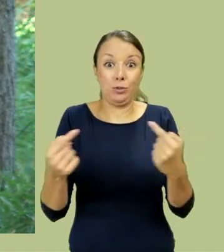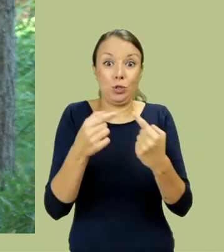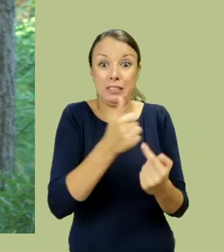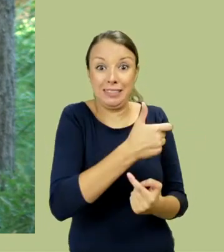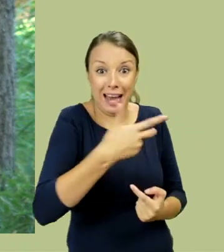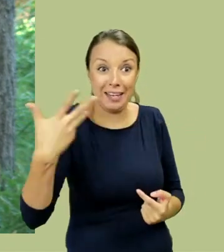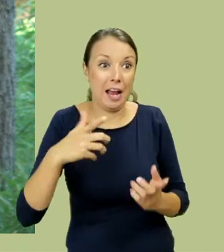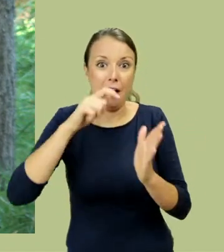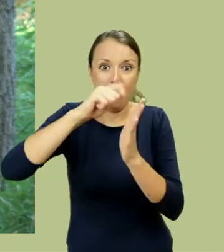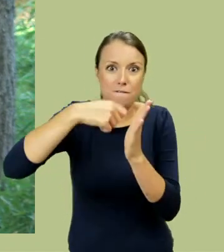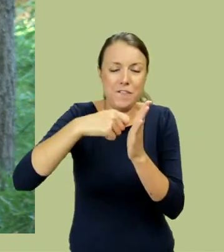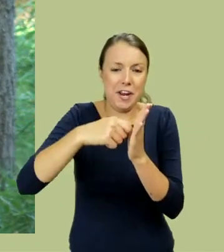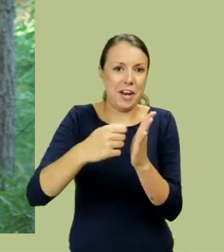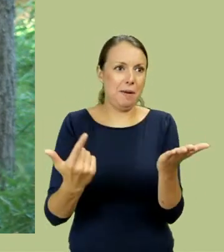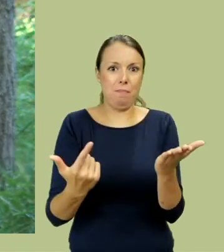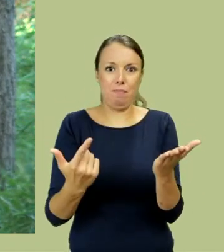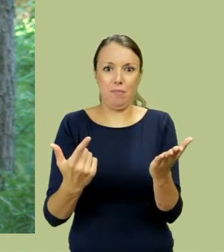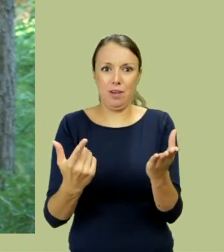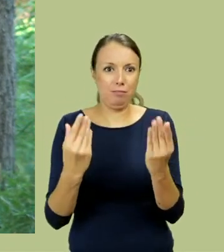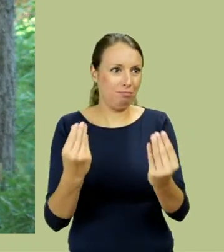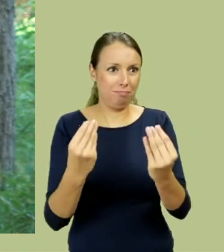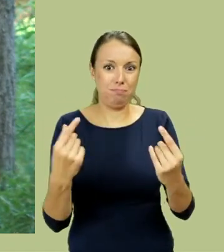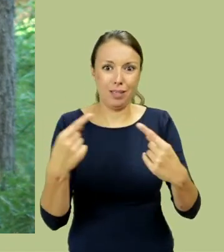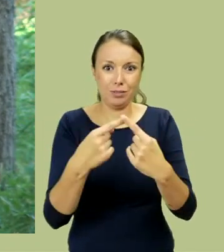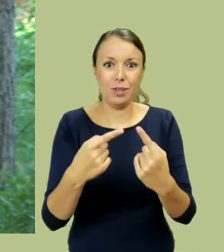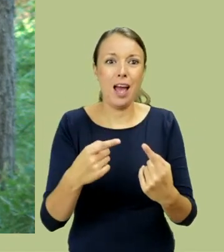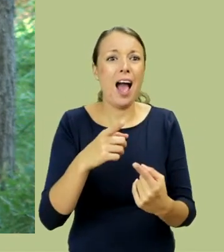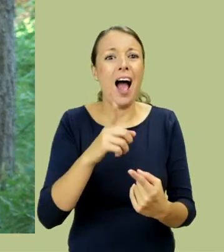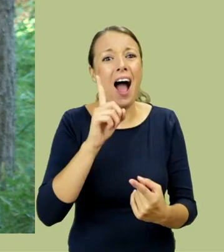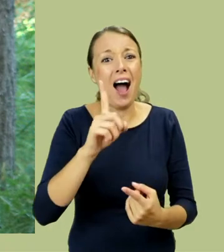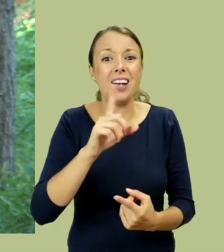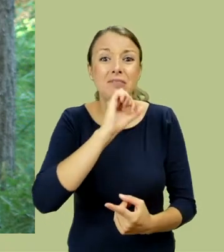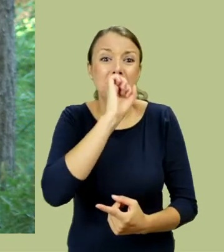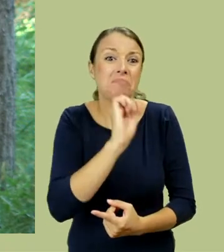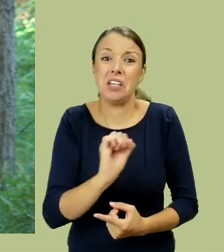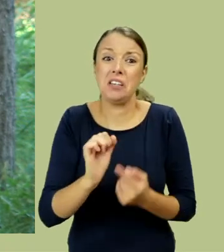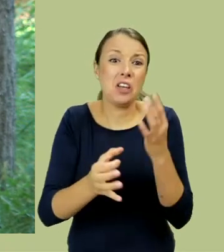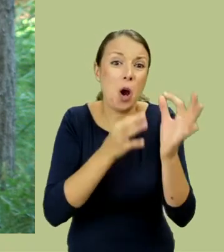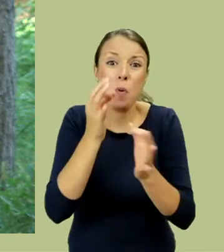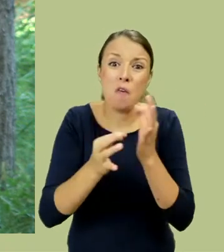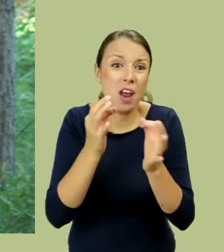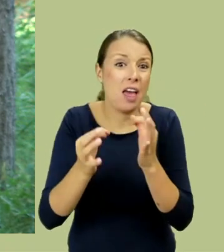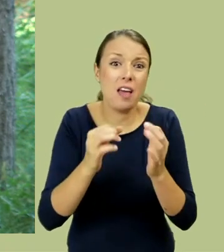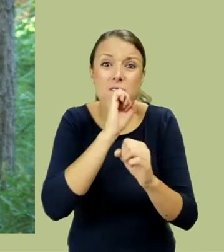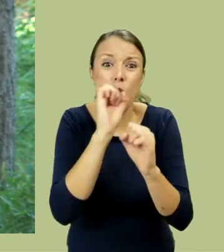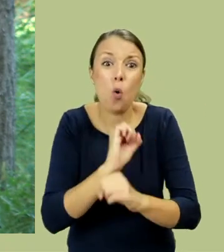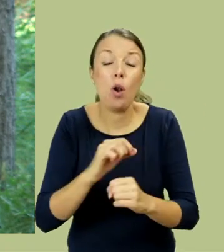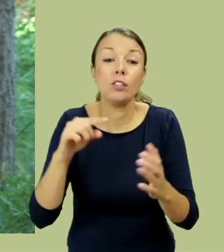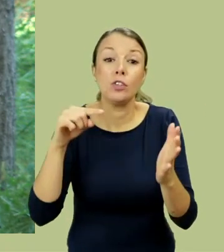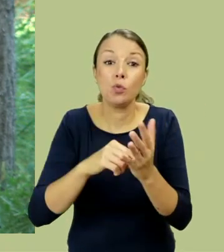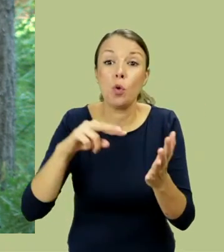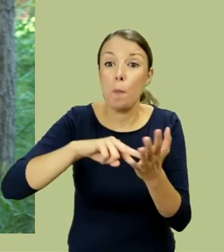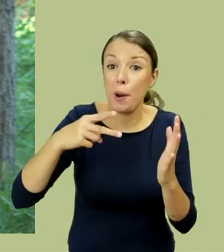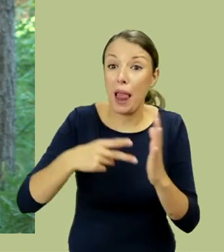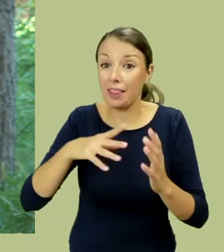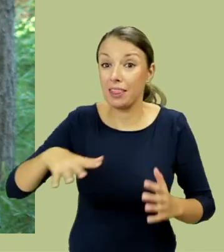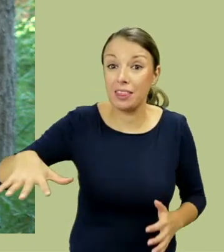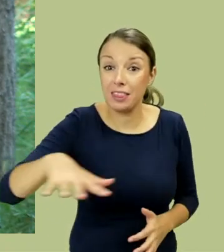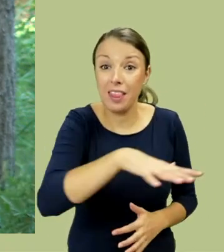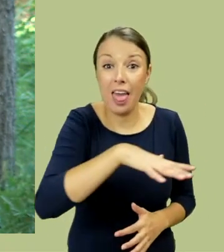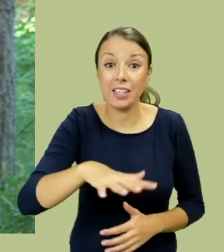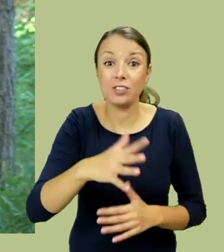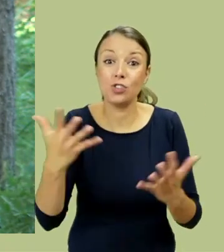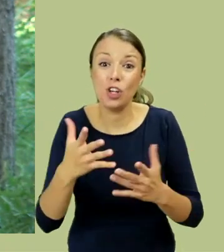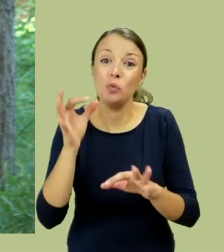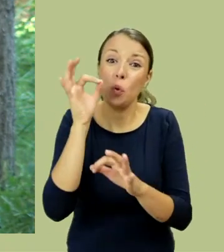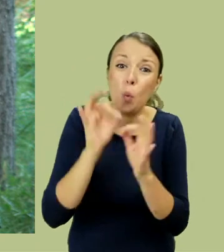sensacyjnym. Natomiast nikt nie wspomina nigdy, że plan tego terenu, wyznaczenie,